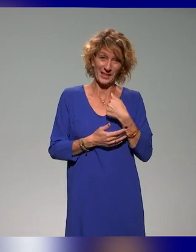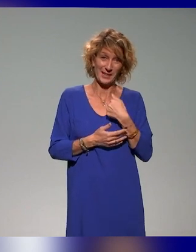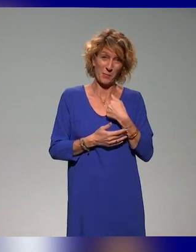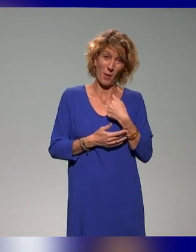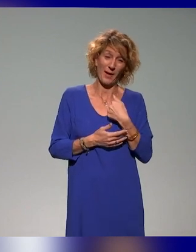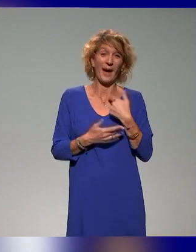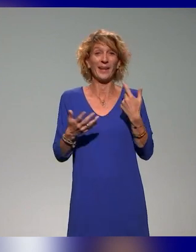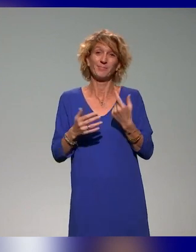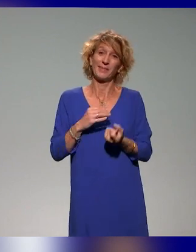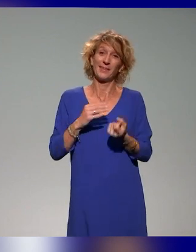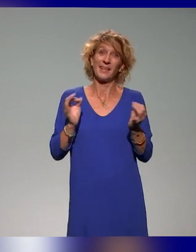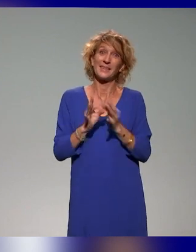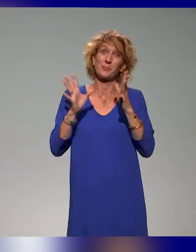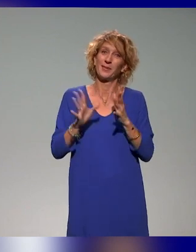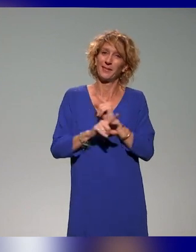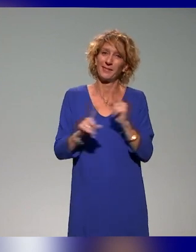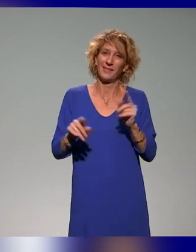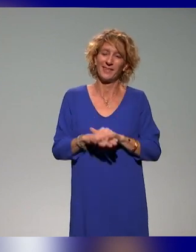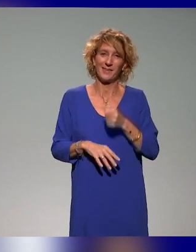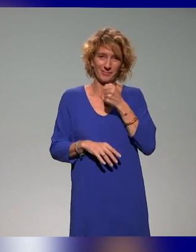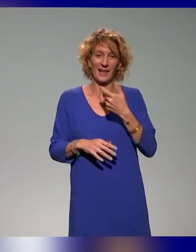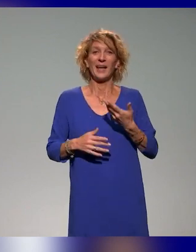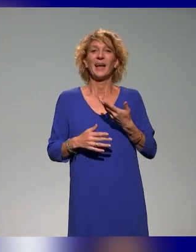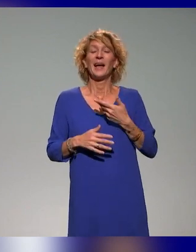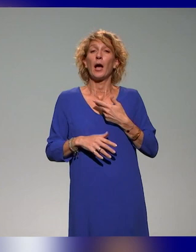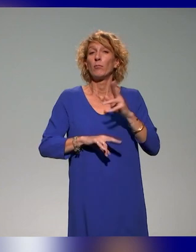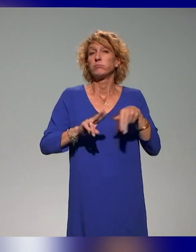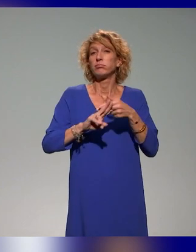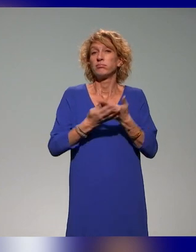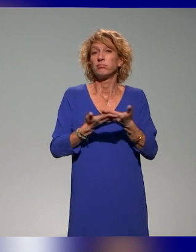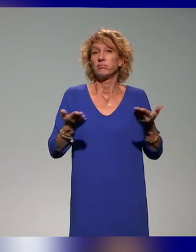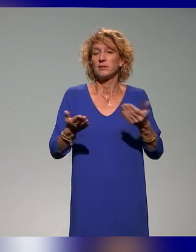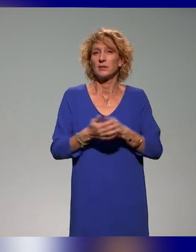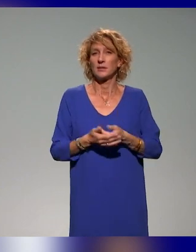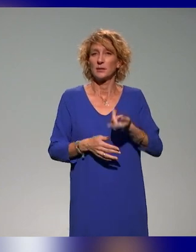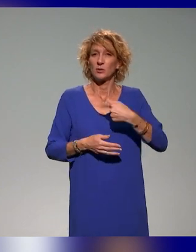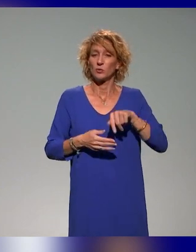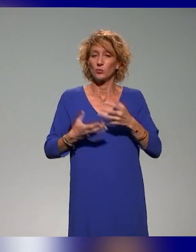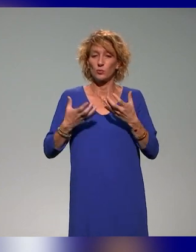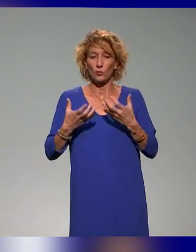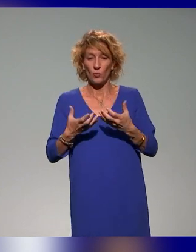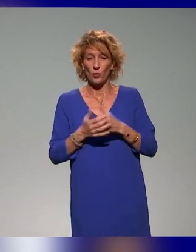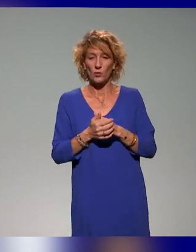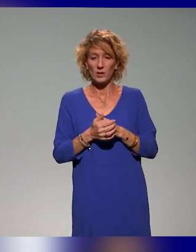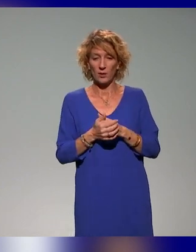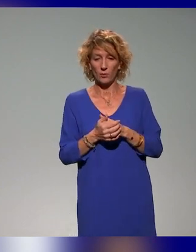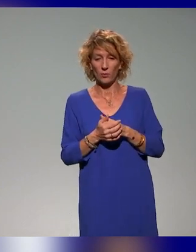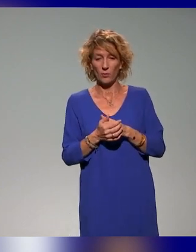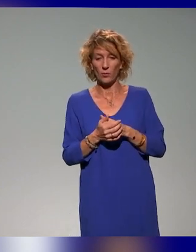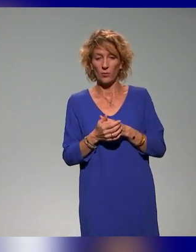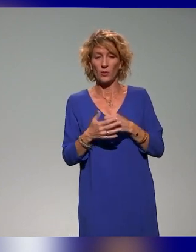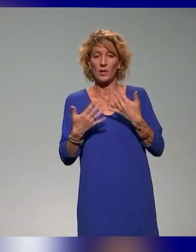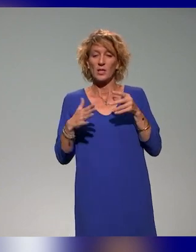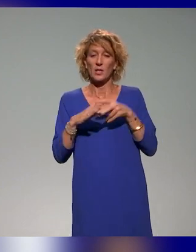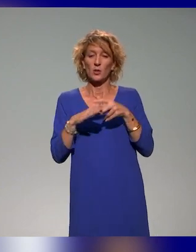Une fois n'est pas coutume. Non, la réponse, elle est très simple, c'est que la volonté qu'on a, et ça commence aujourd'hui, et ça a commencé l'année